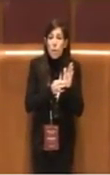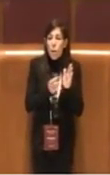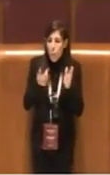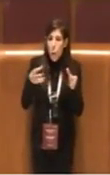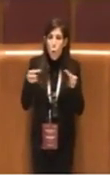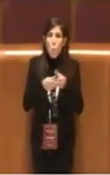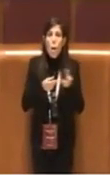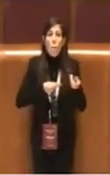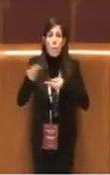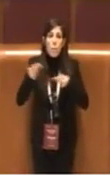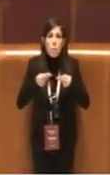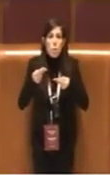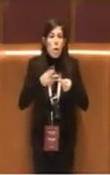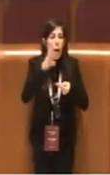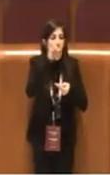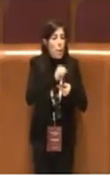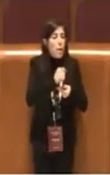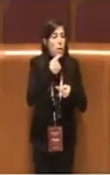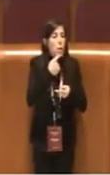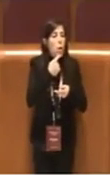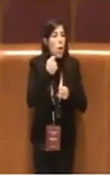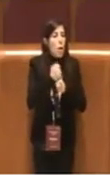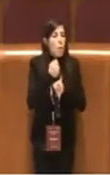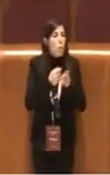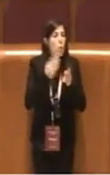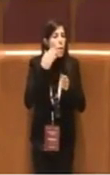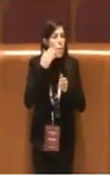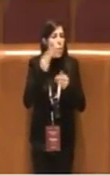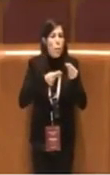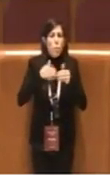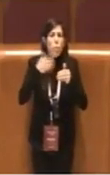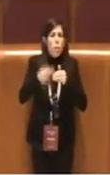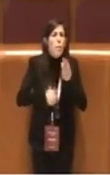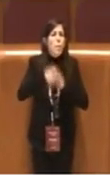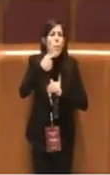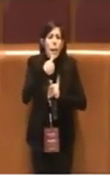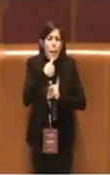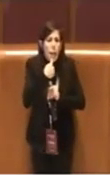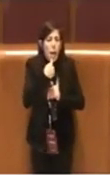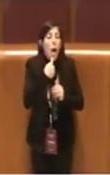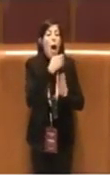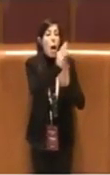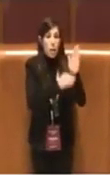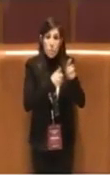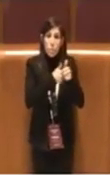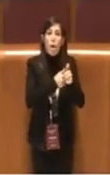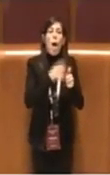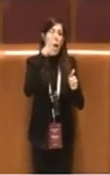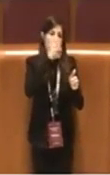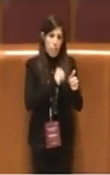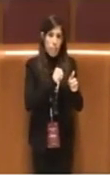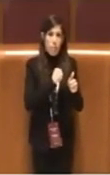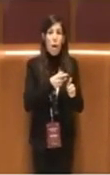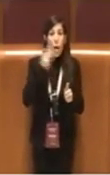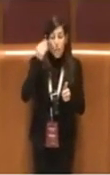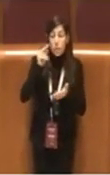all'amministrazione la priorità su come lavorare i debiti fuori bilancio, e credo che questo sia stato portato avanti con serietà dagli uffici. Grazie.